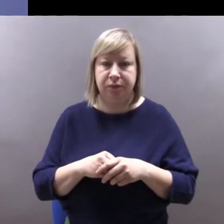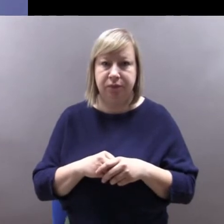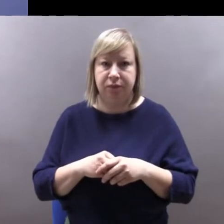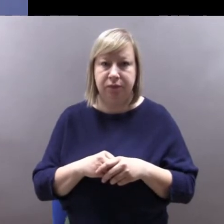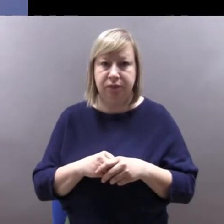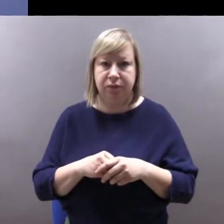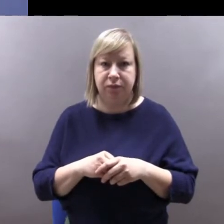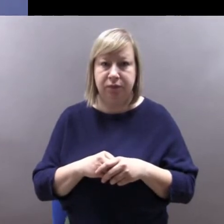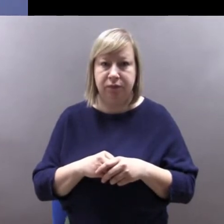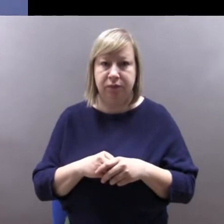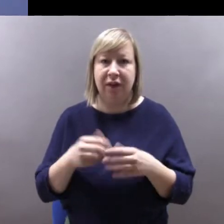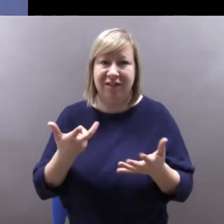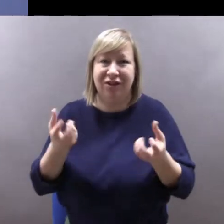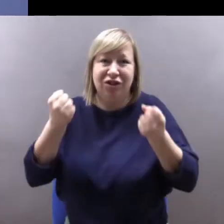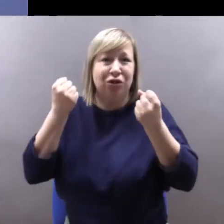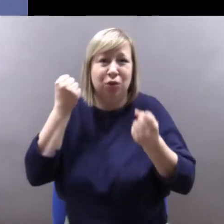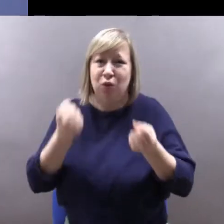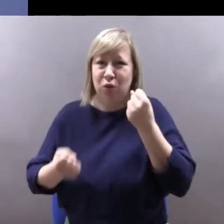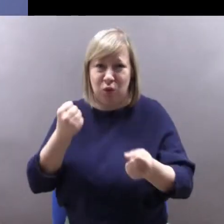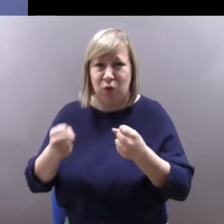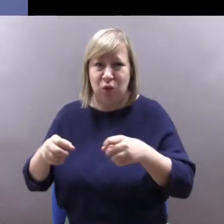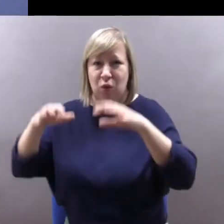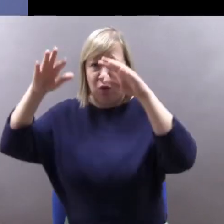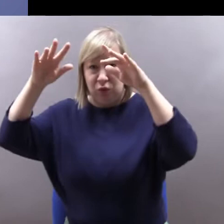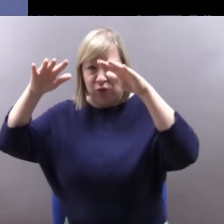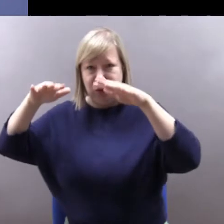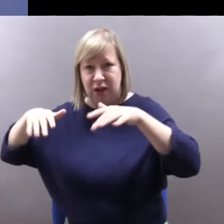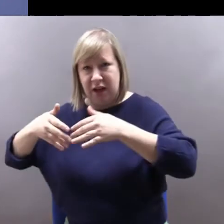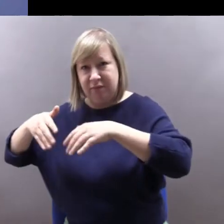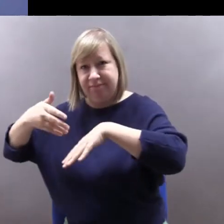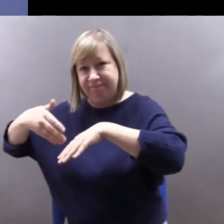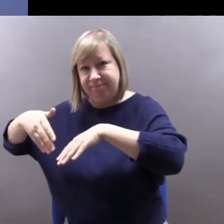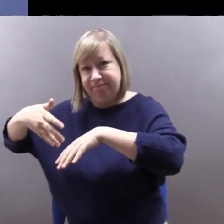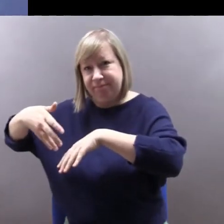No tak, a ciężko jednak odśnieżać teren, jeśli się jeździ na wózku.